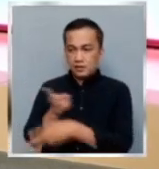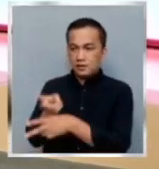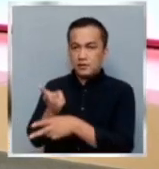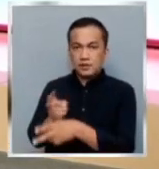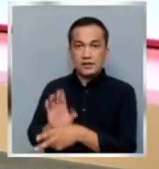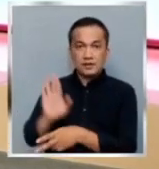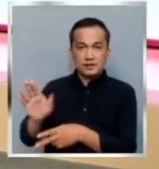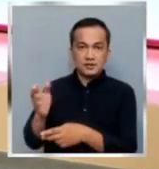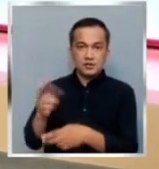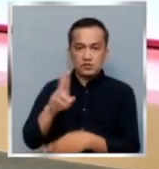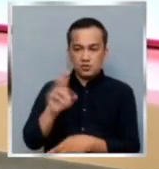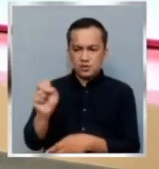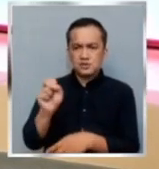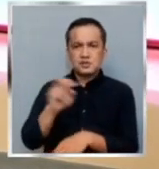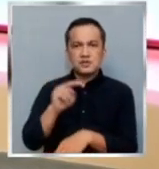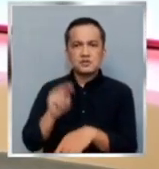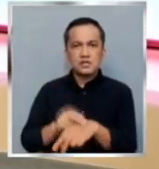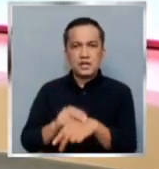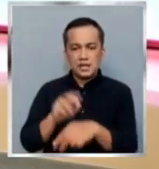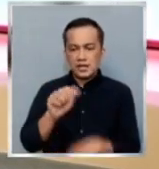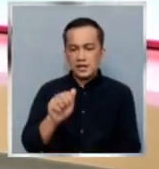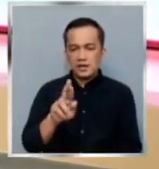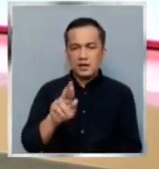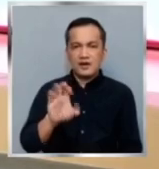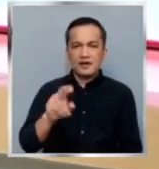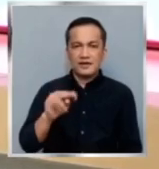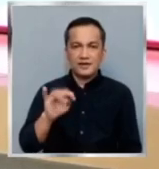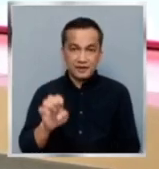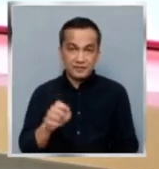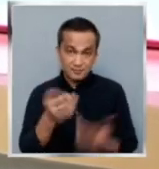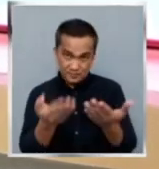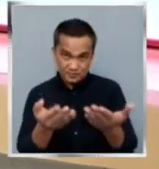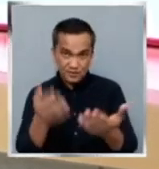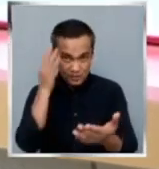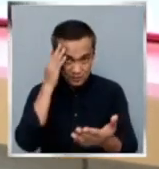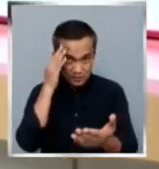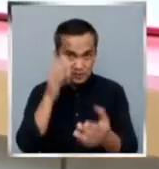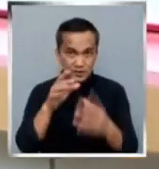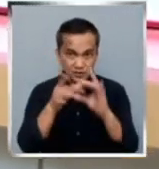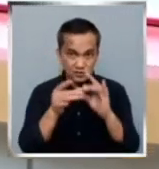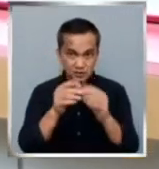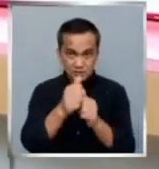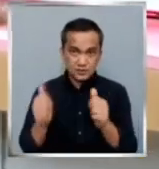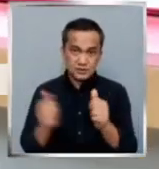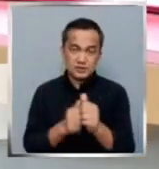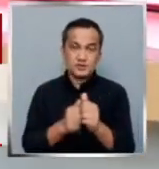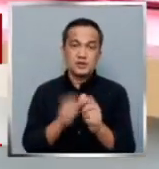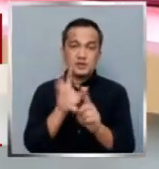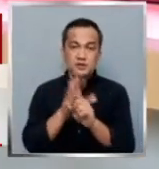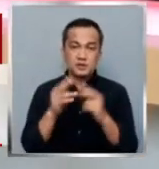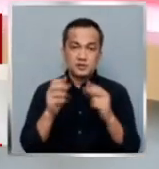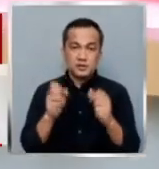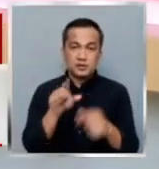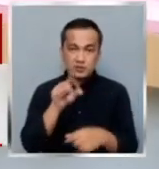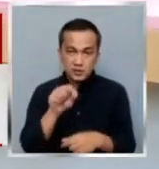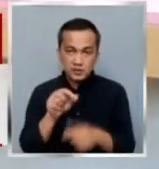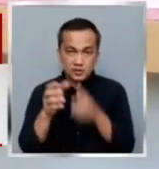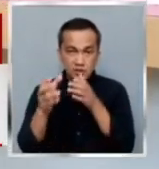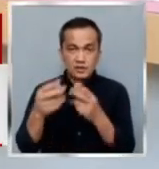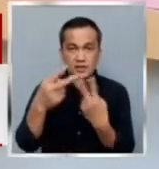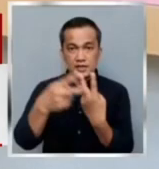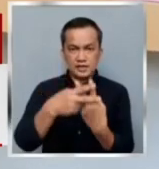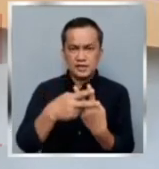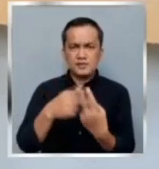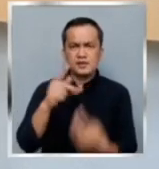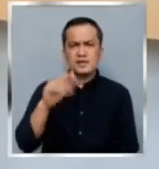U.S. National Archives. Samantala, para malaman ang trivia sa likod ng viral na balita, i-tweet o i-comment lang. Hashtag Kuya Kim,